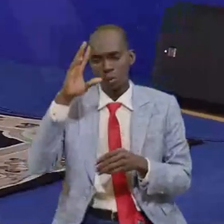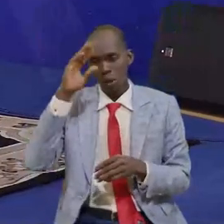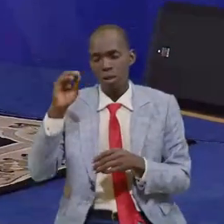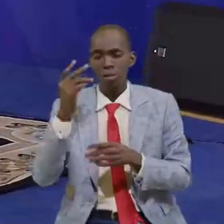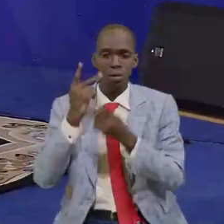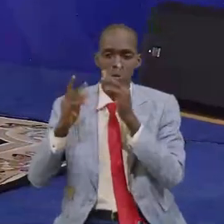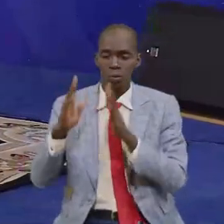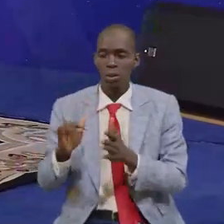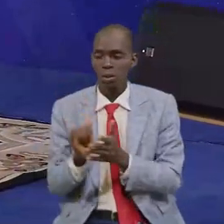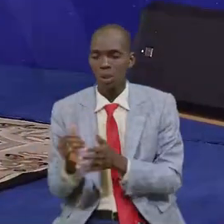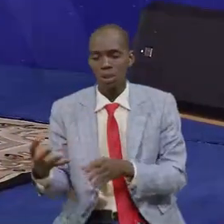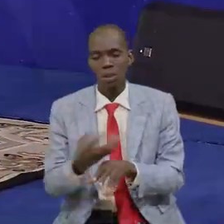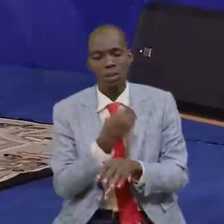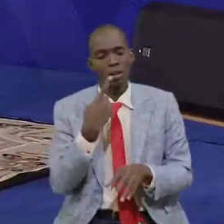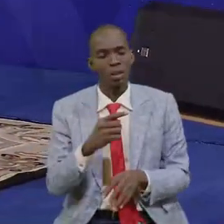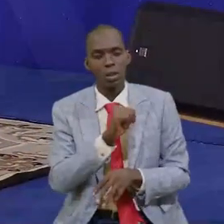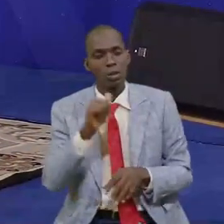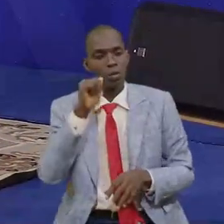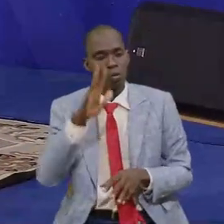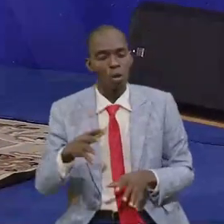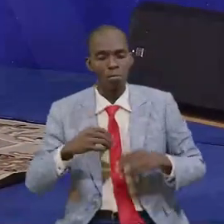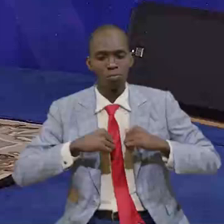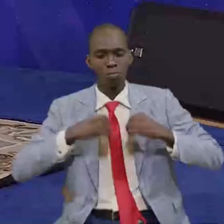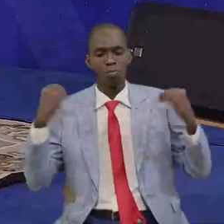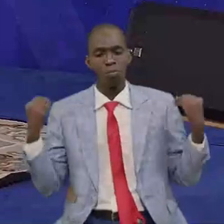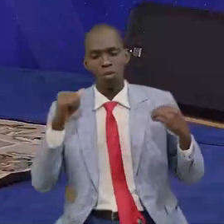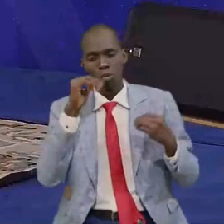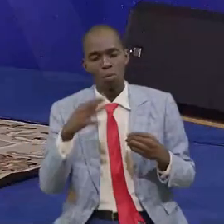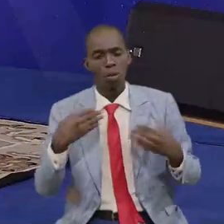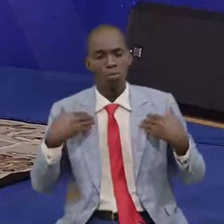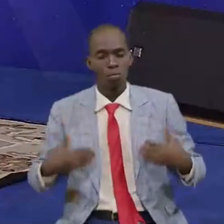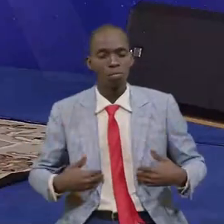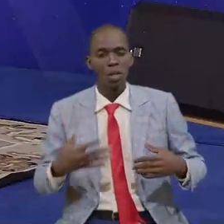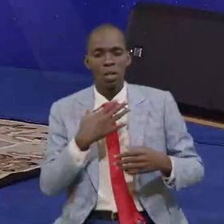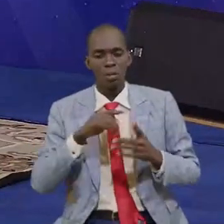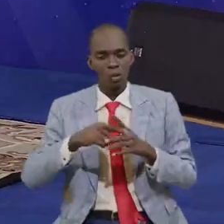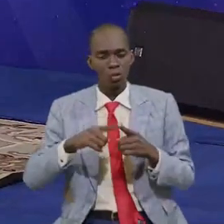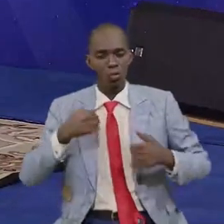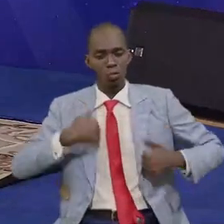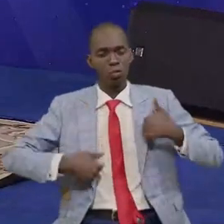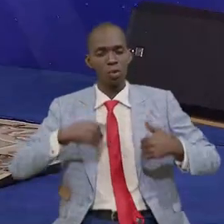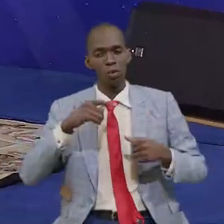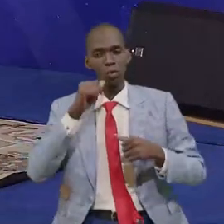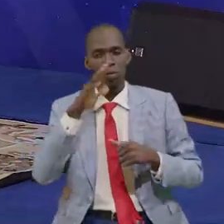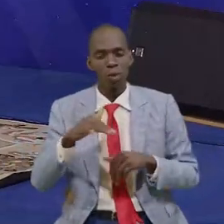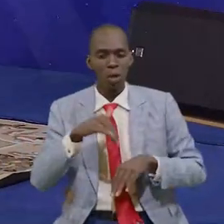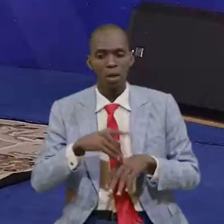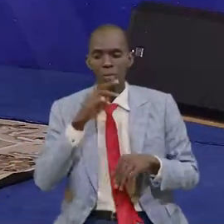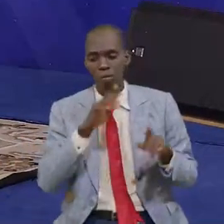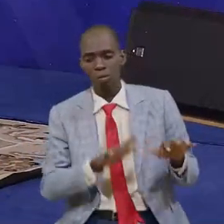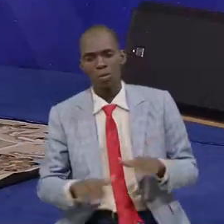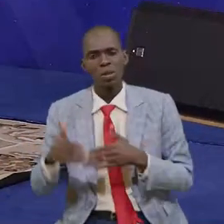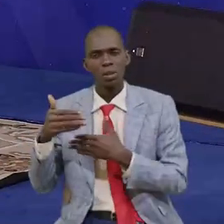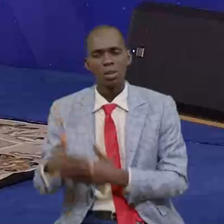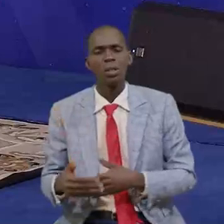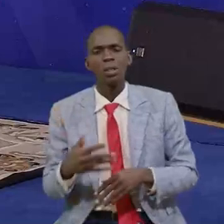déshabille la femme, et il est en train de laver la femme au bord du fleuve. Ça, ce ne sont pas les prophètes de Dieu. Même